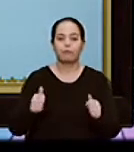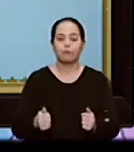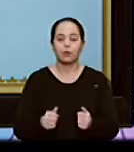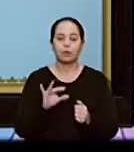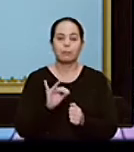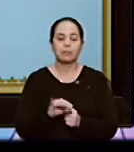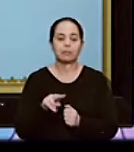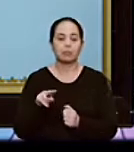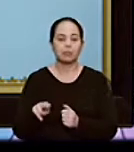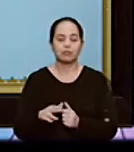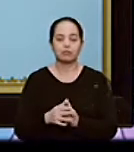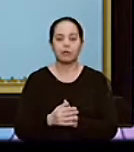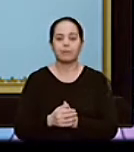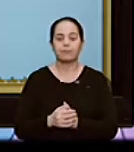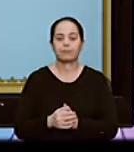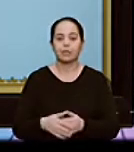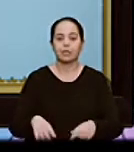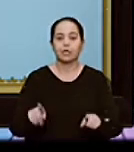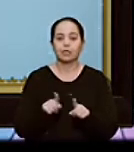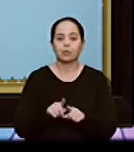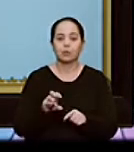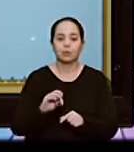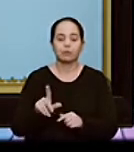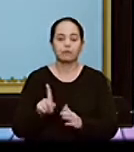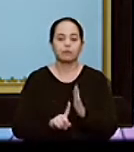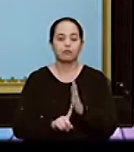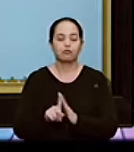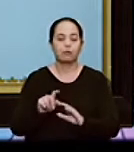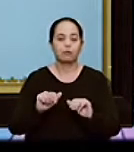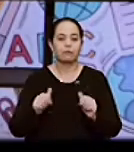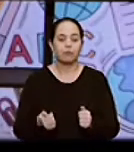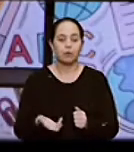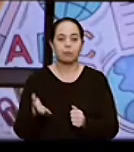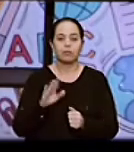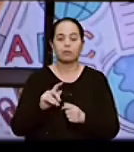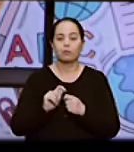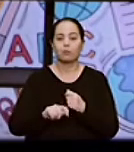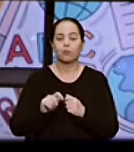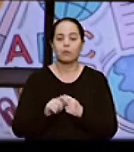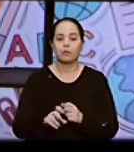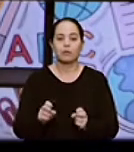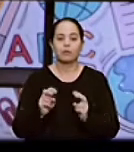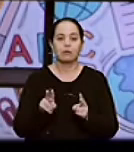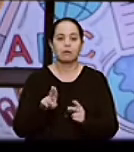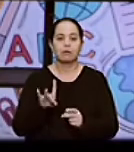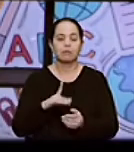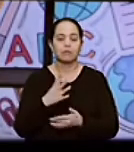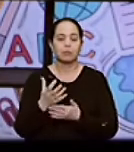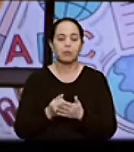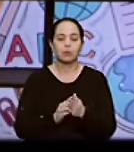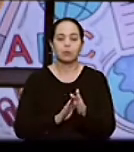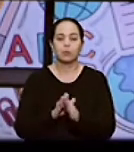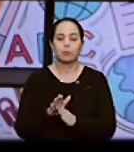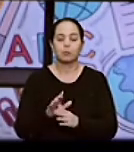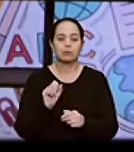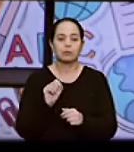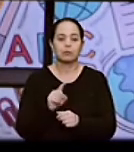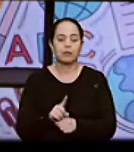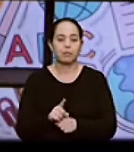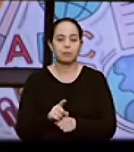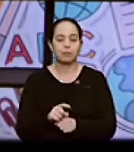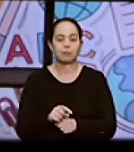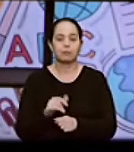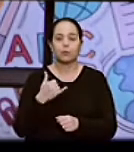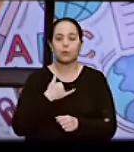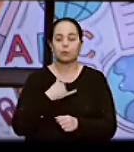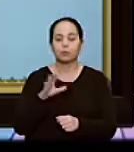стоит в форме именительного падежа, то есть в начальной форме. Давайте проверим, как вы справились с дополнительными